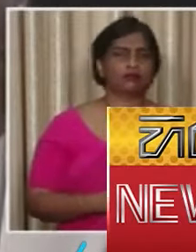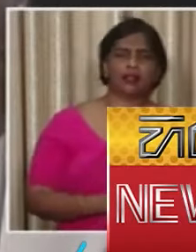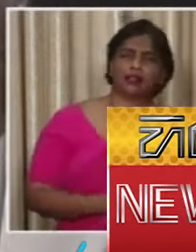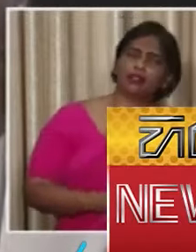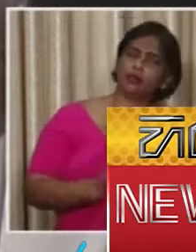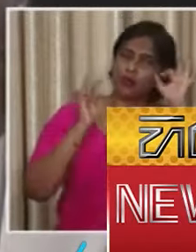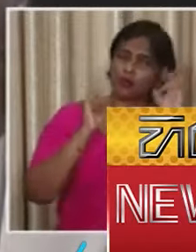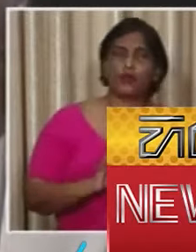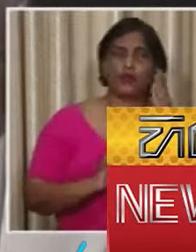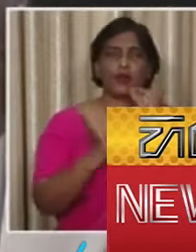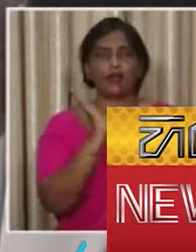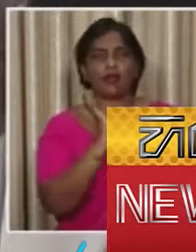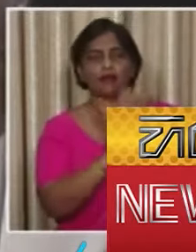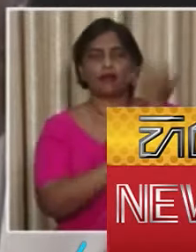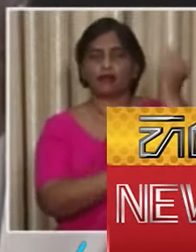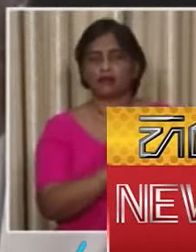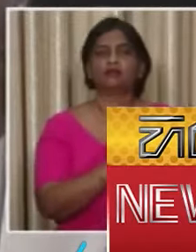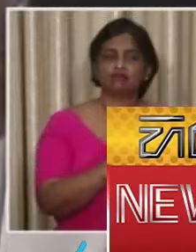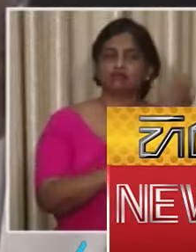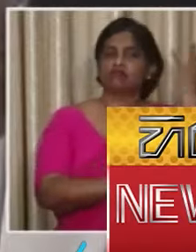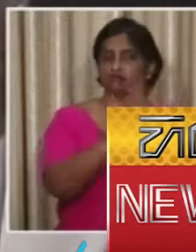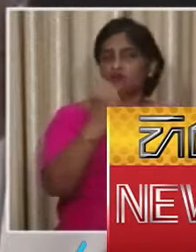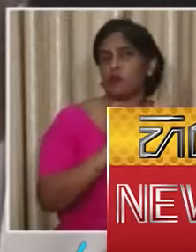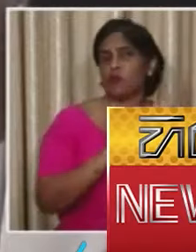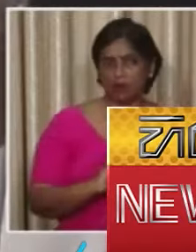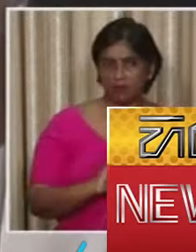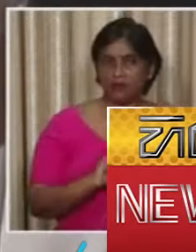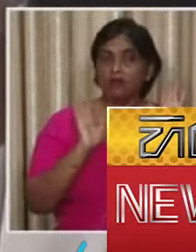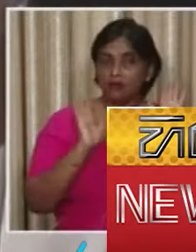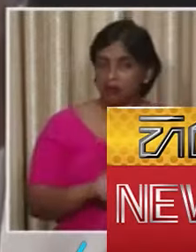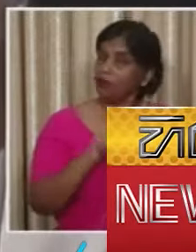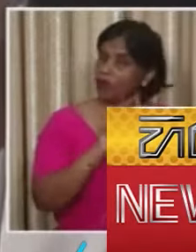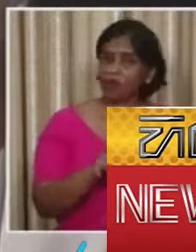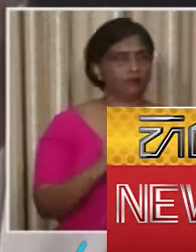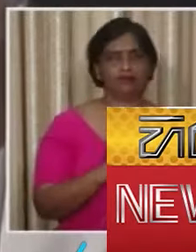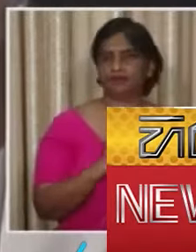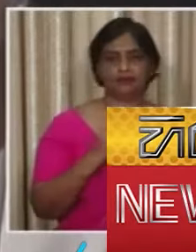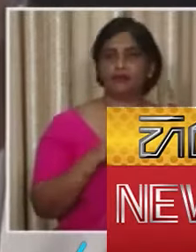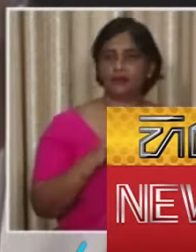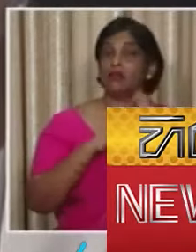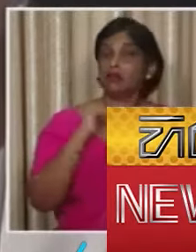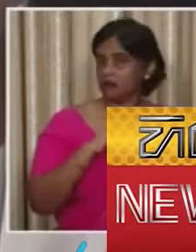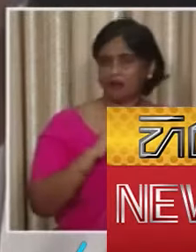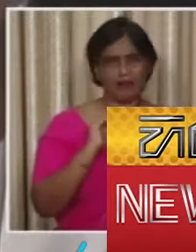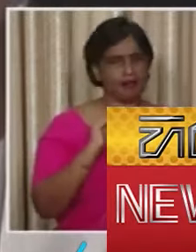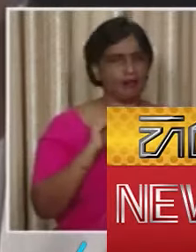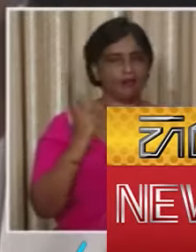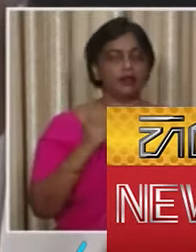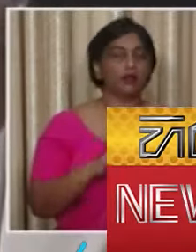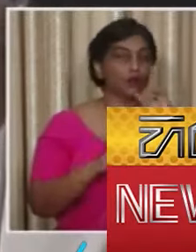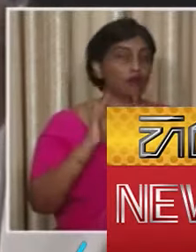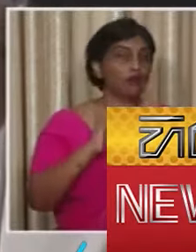නොකර විදේශ ණය සඳහා සහන ලබාගත යුතු බවයි. නමුත් එහෙම වෙන්නේ නැහැ. එය ප්‍රායෝගික නැහැ.